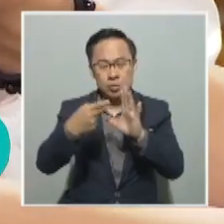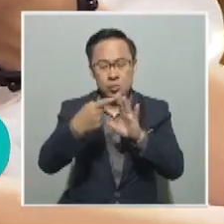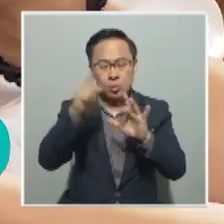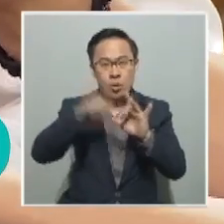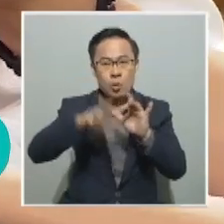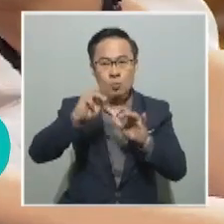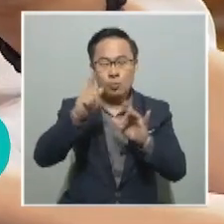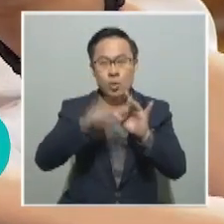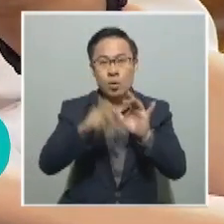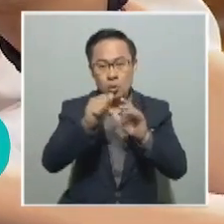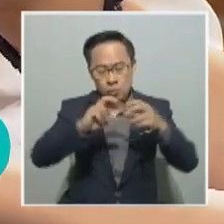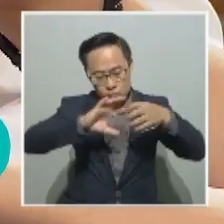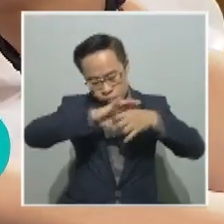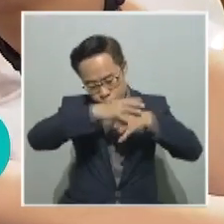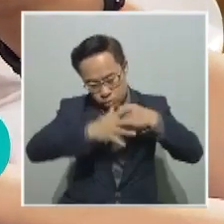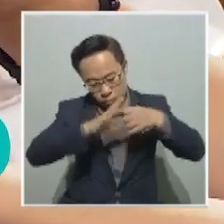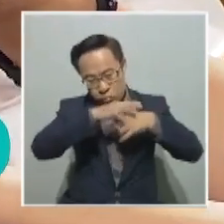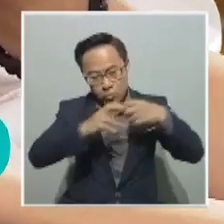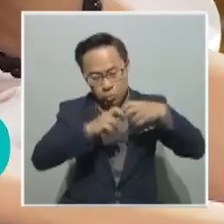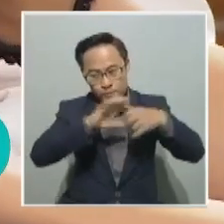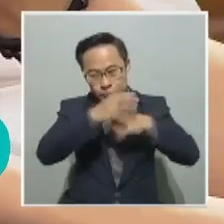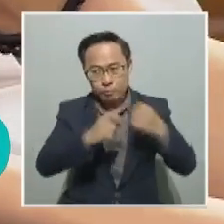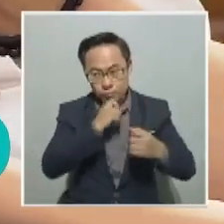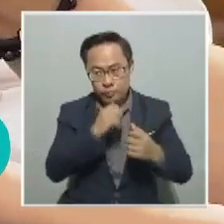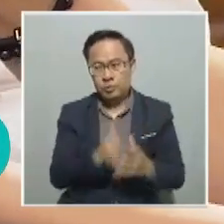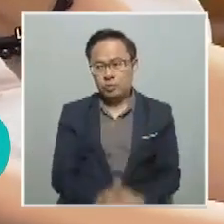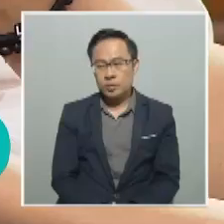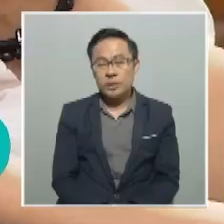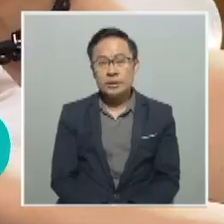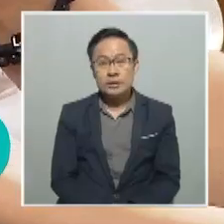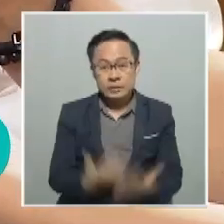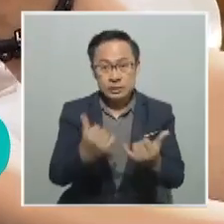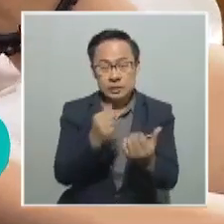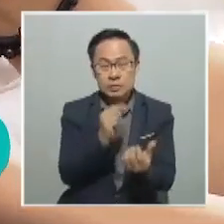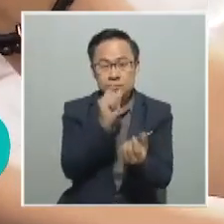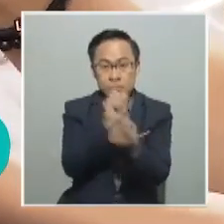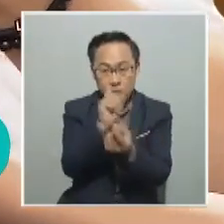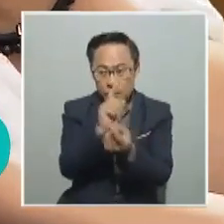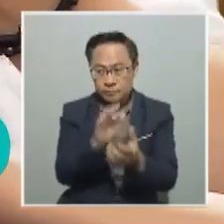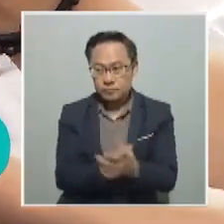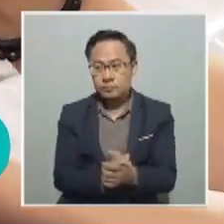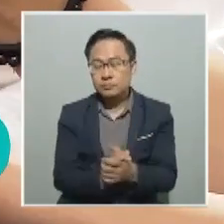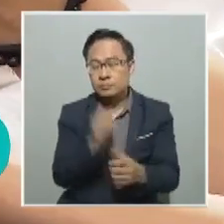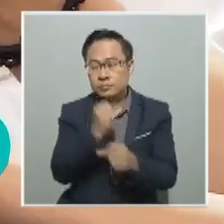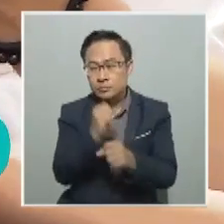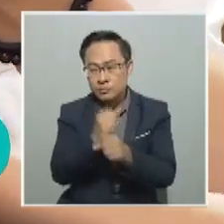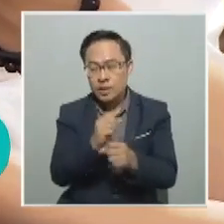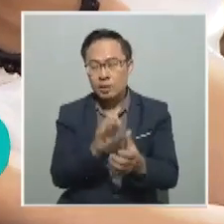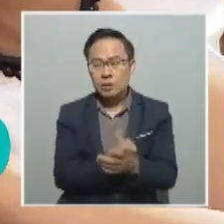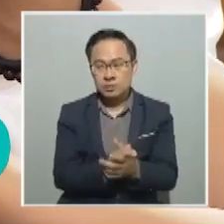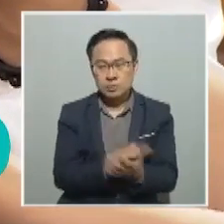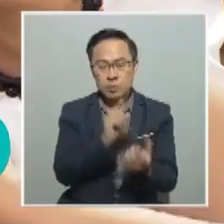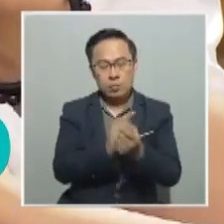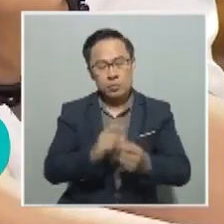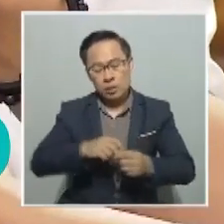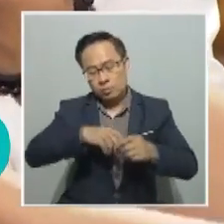หมือนเป็นถุงปิดไว้อย่างนี ้ครับ ซึ่งมันจะมีความยืดหยุ่นมีการให้ตัวเพราะเราจะขยับมาด้านหน้าเนี่ยเขาก็จะหย่อน